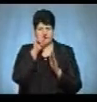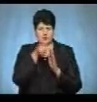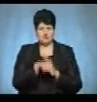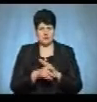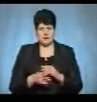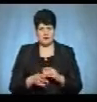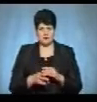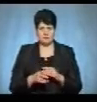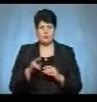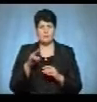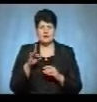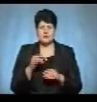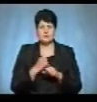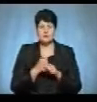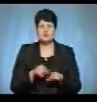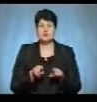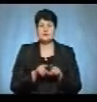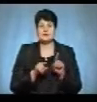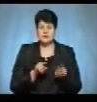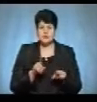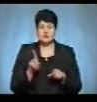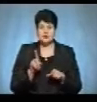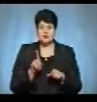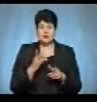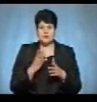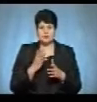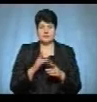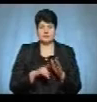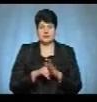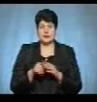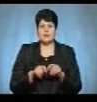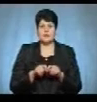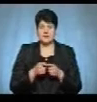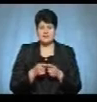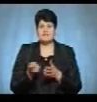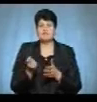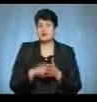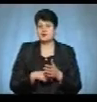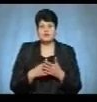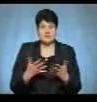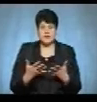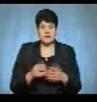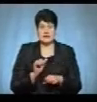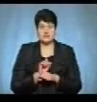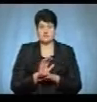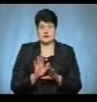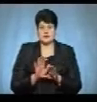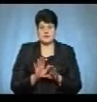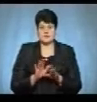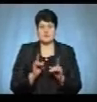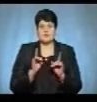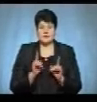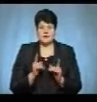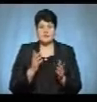пристрої працюють таким чином, що навіть якщо він виходить з ладу, він просто вимикається, не перериваючи ефіру. Навіть